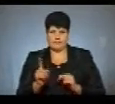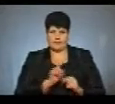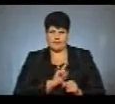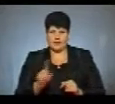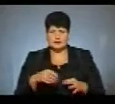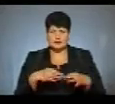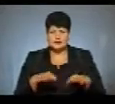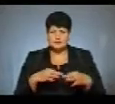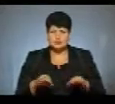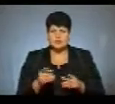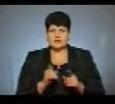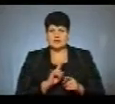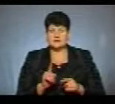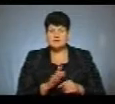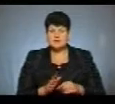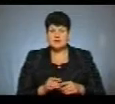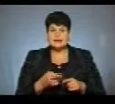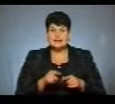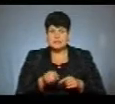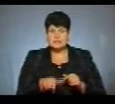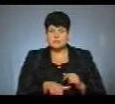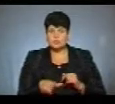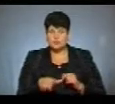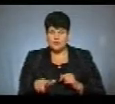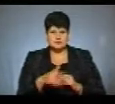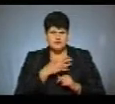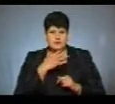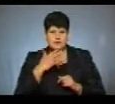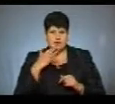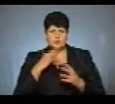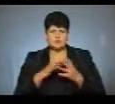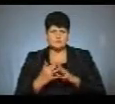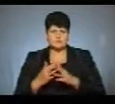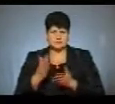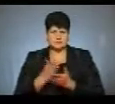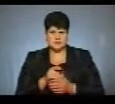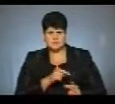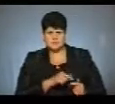транспортних засобів, які нею рухаються. На даній ділянці дороги багато населених пунктів,